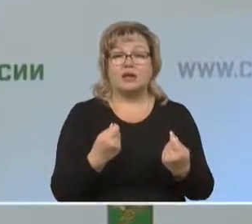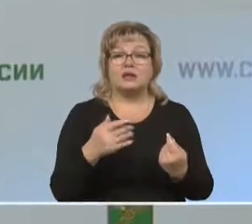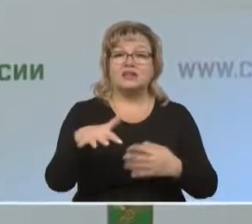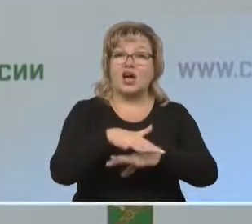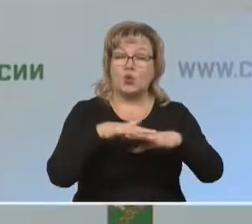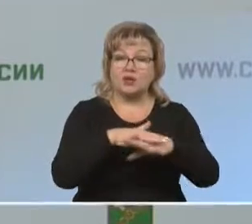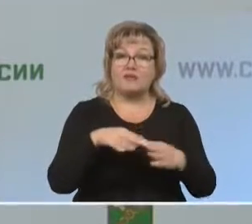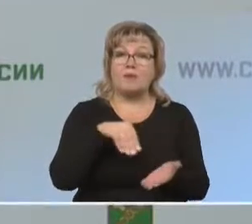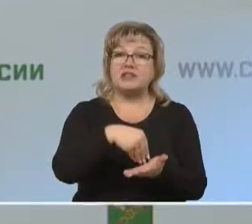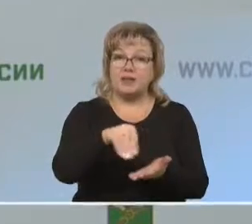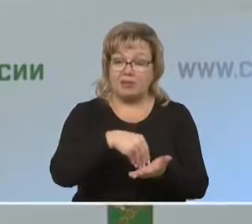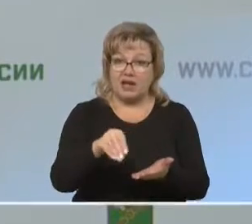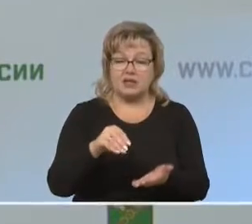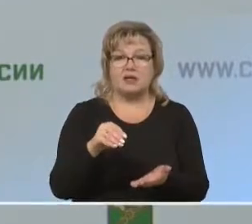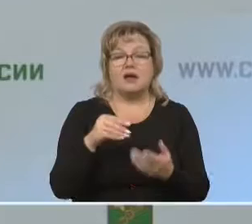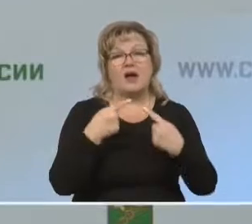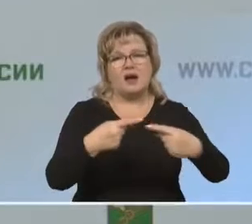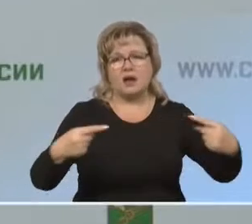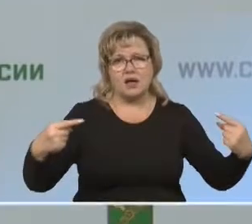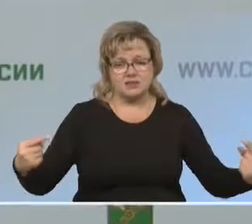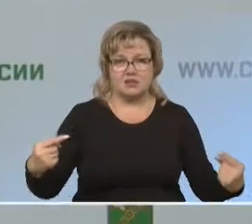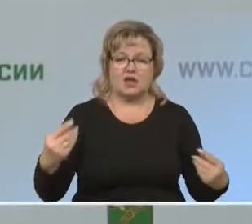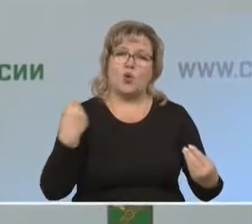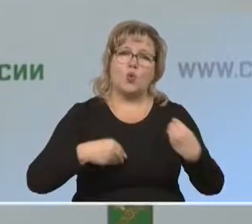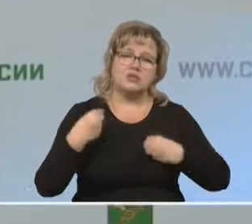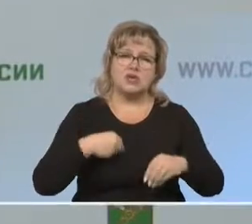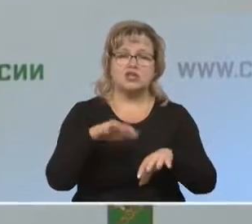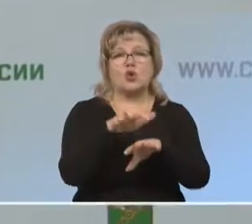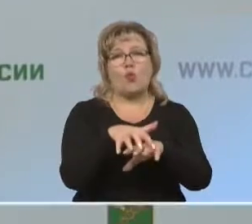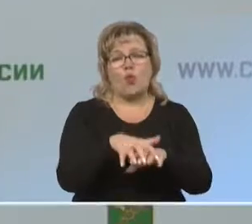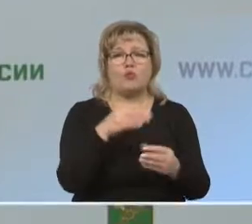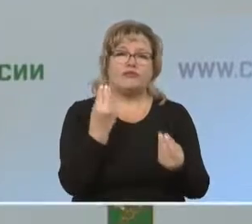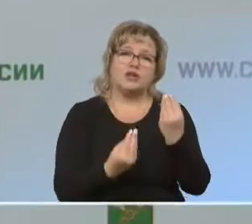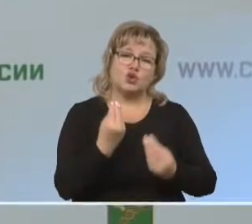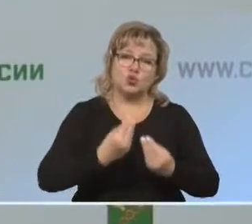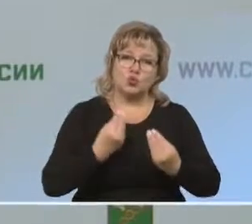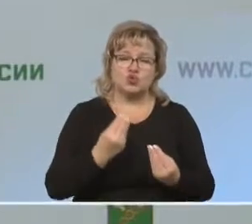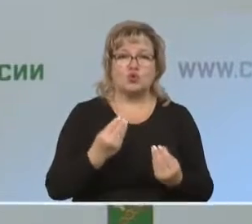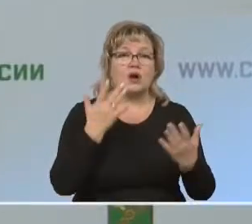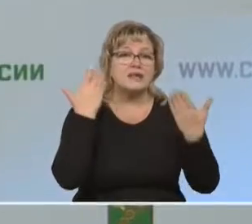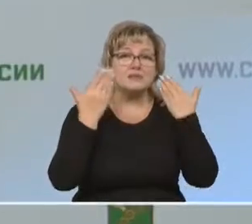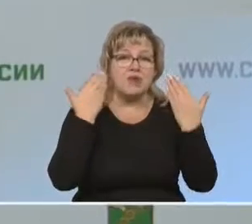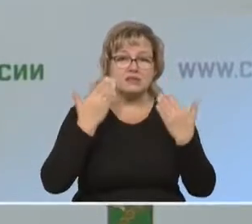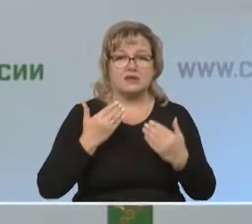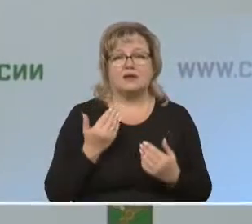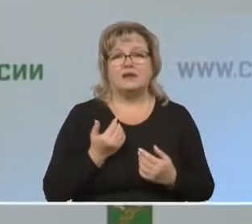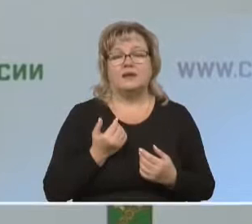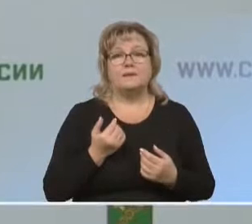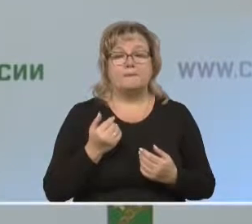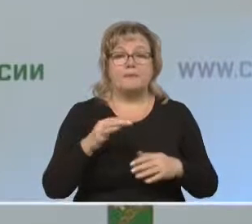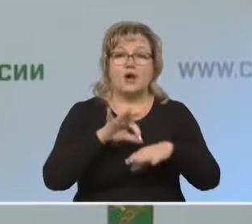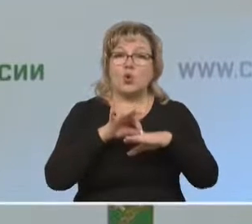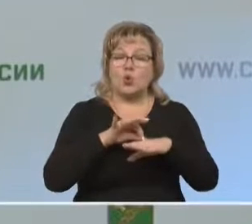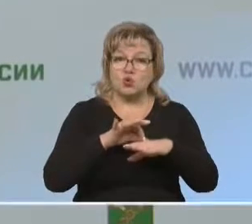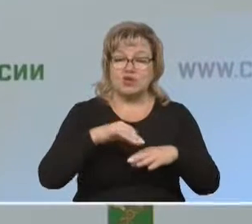потребления. Абсолютно самое разное. Одежда, обувь, игрушки, косметика,